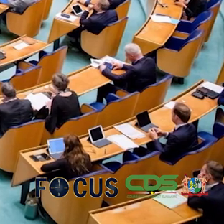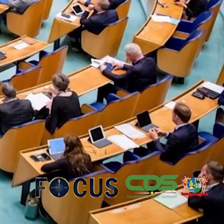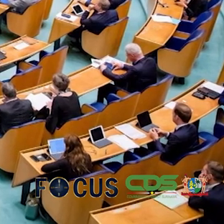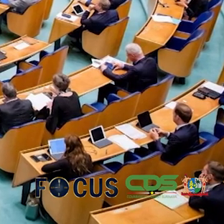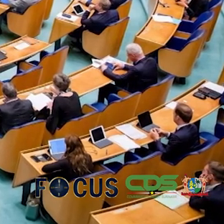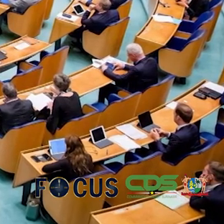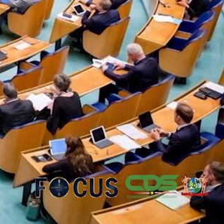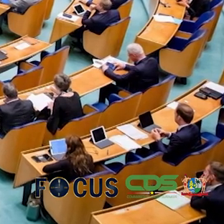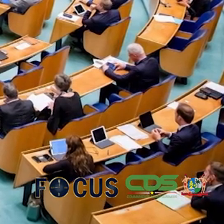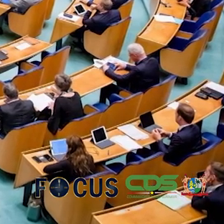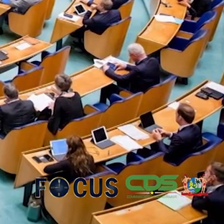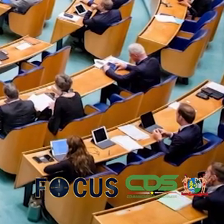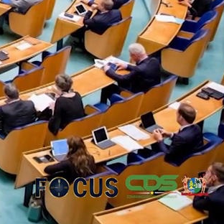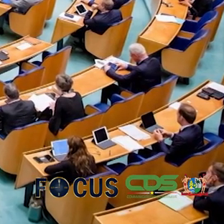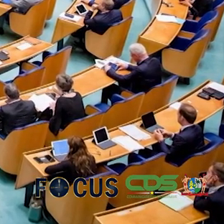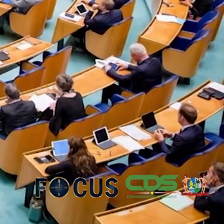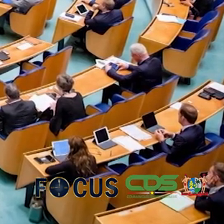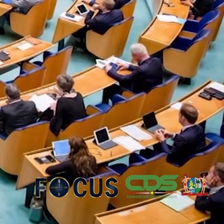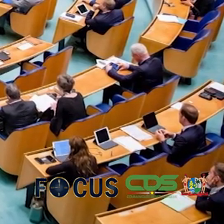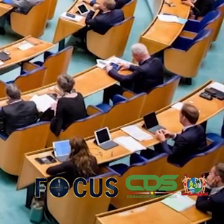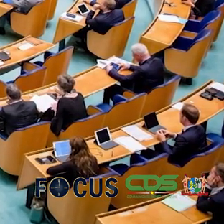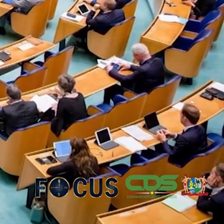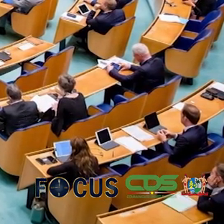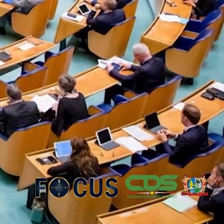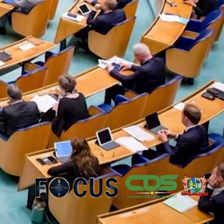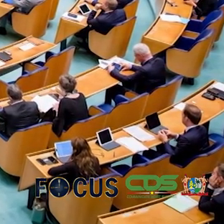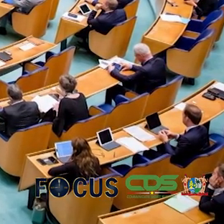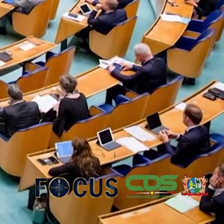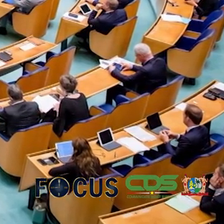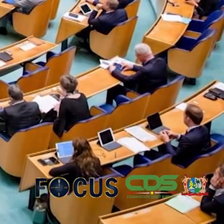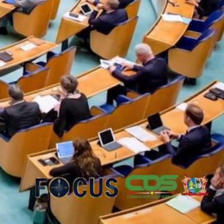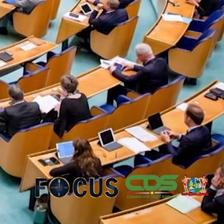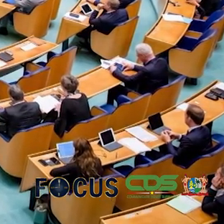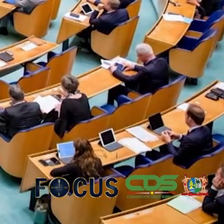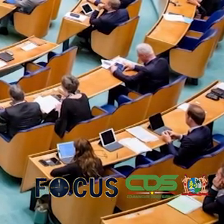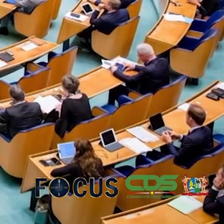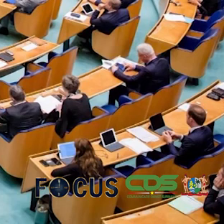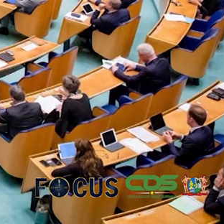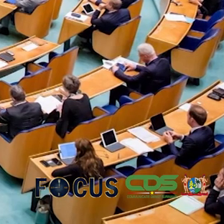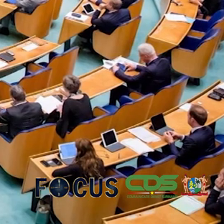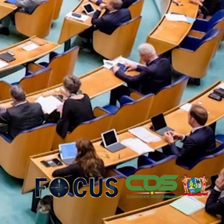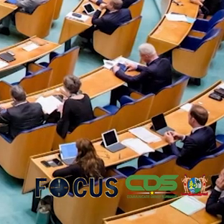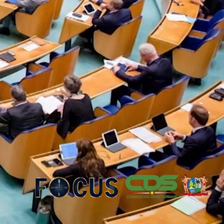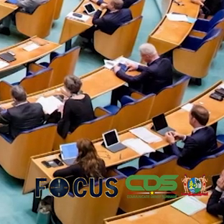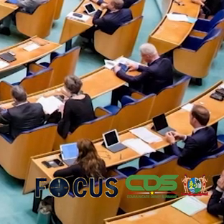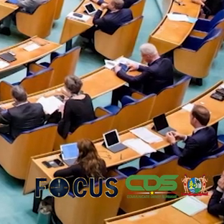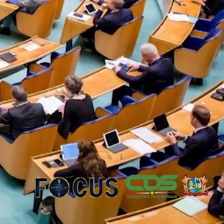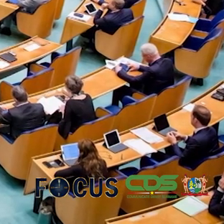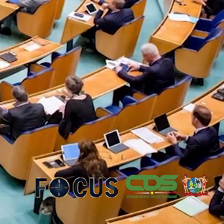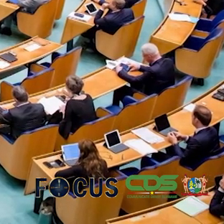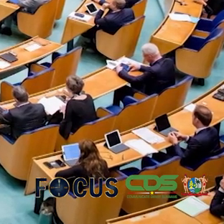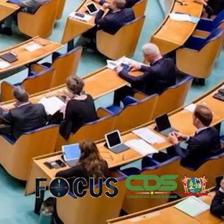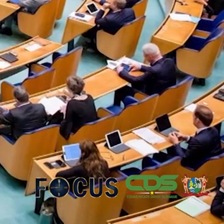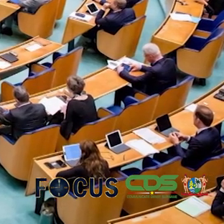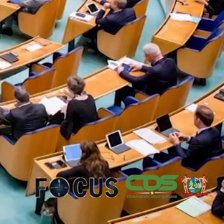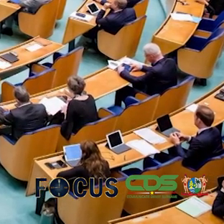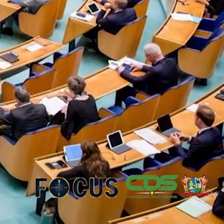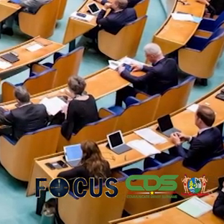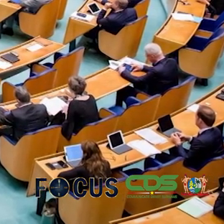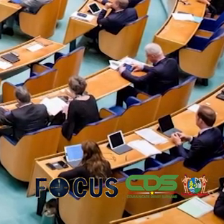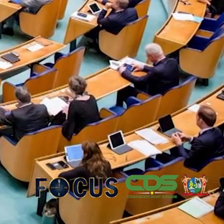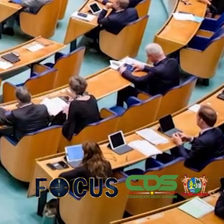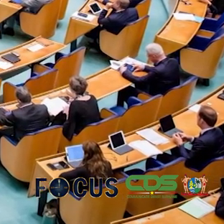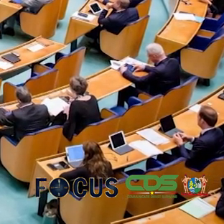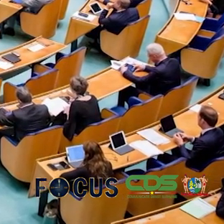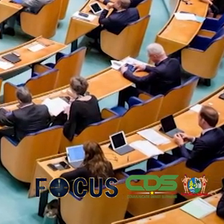ontvangst van de Eerste en de Tweede Kamer door de beide voorzitters, waarna de president toespraak zal